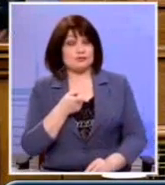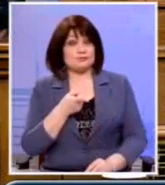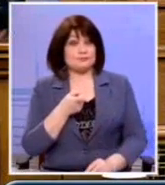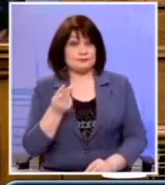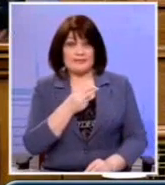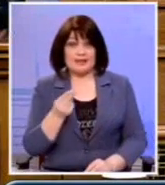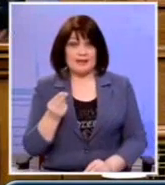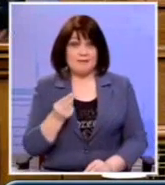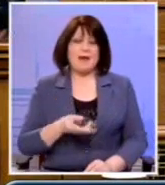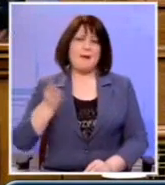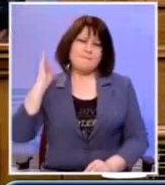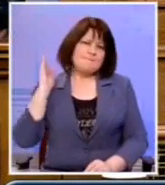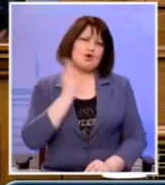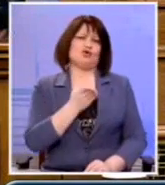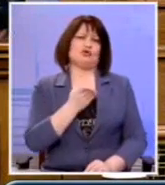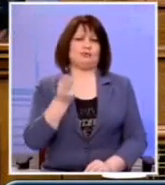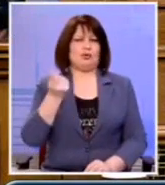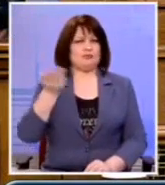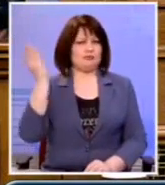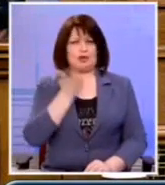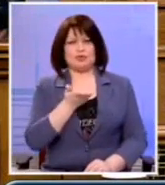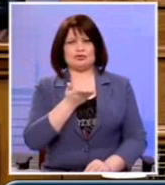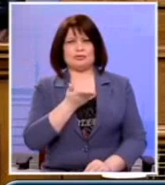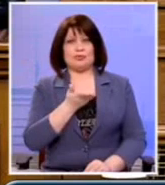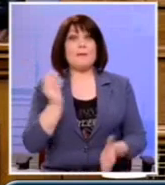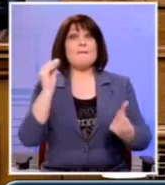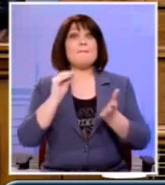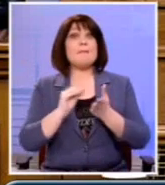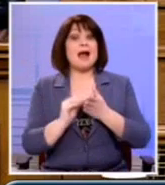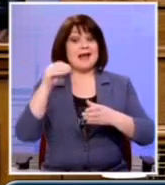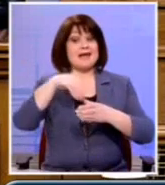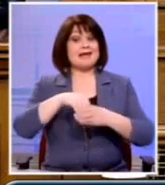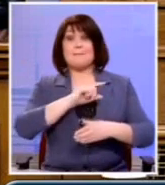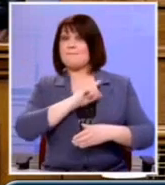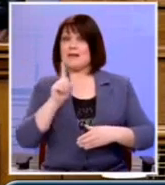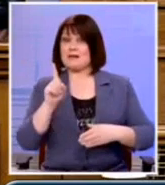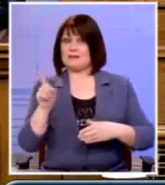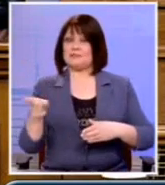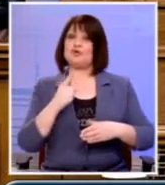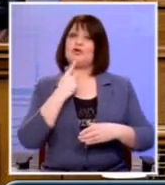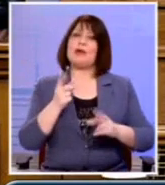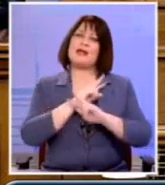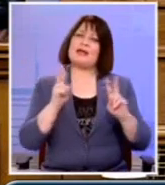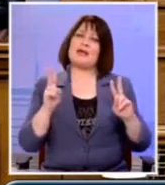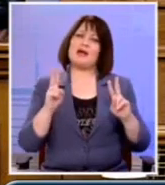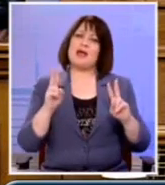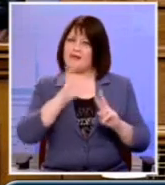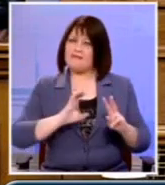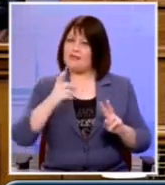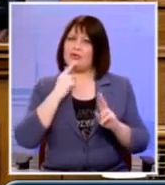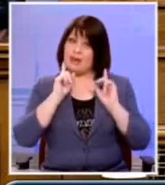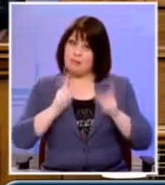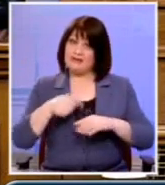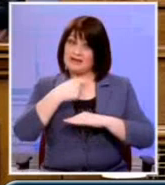σε τέτοιου είδους προστήματα, να μην μπορούν να λαμβάνουν μέρος, όπως λέει πολύ καθαρά το ευρωπαϊκό κεκτημένο και